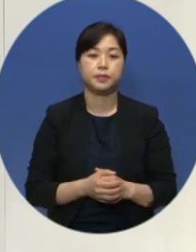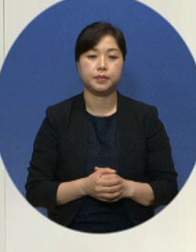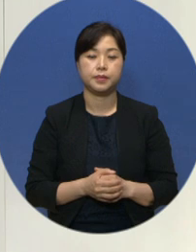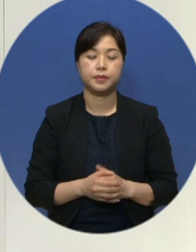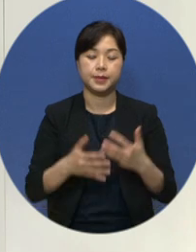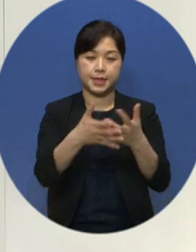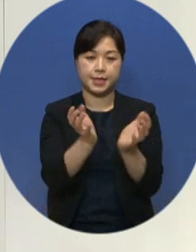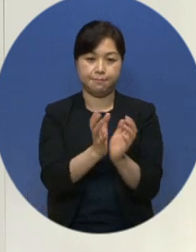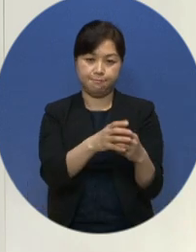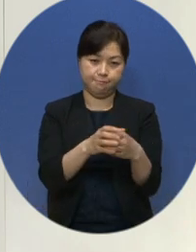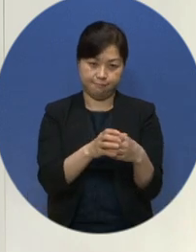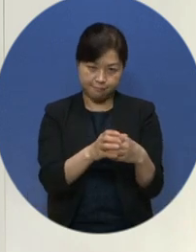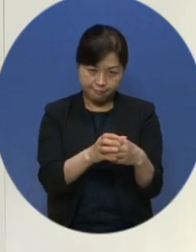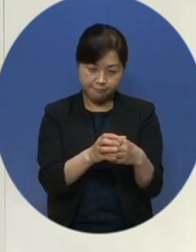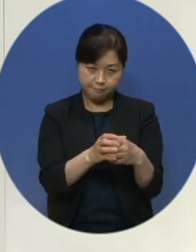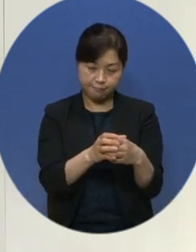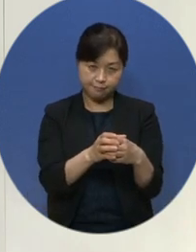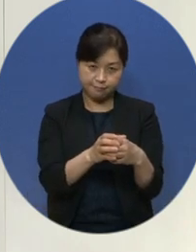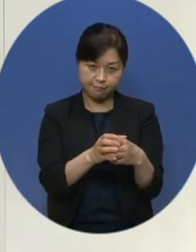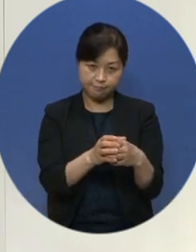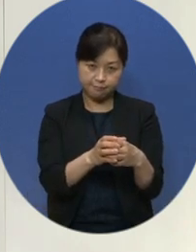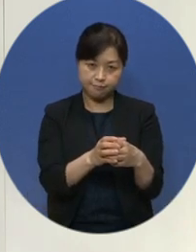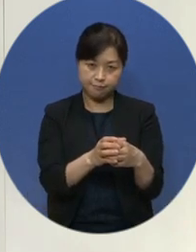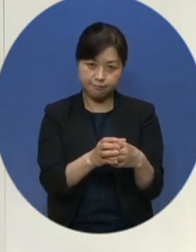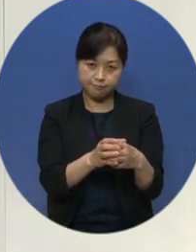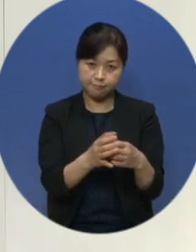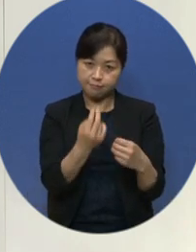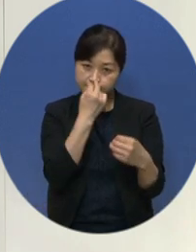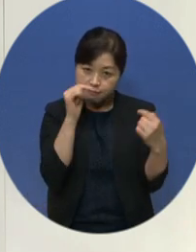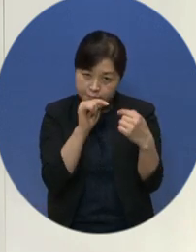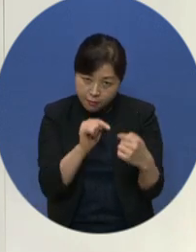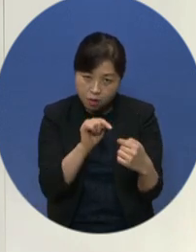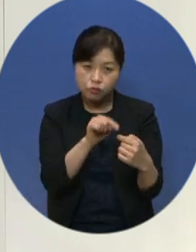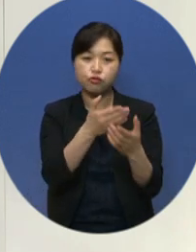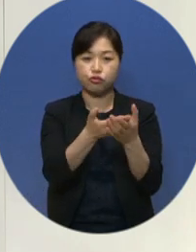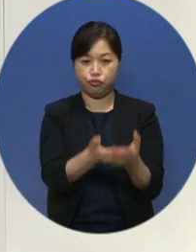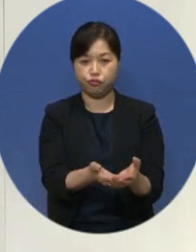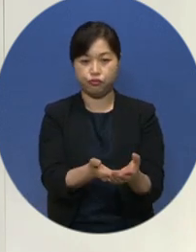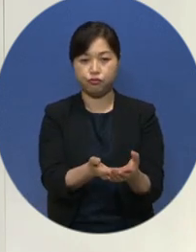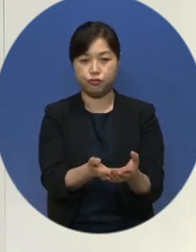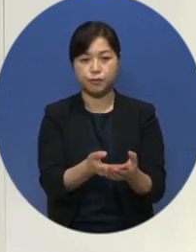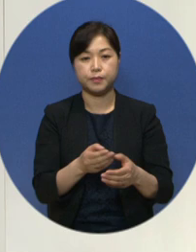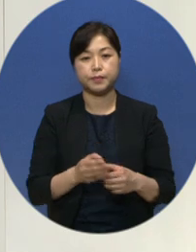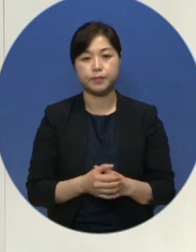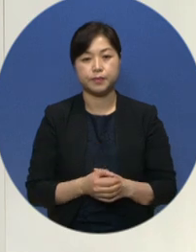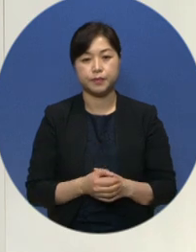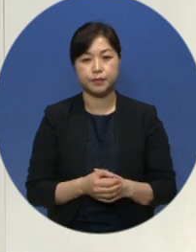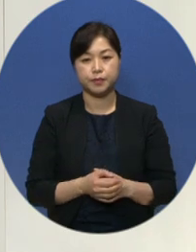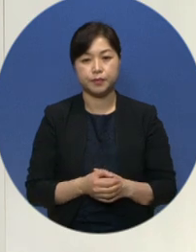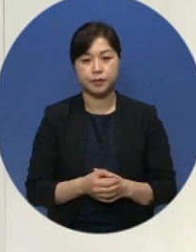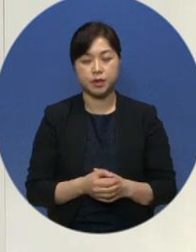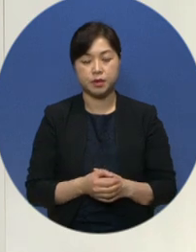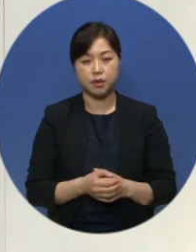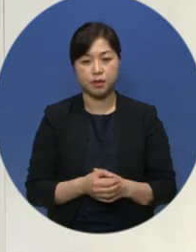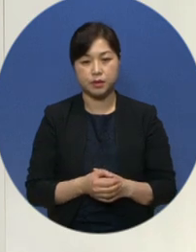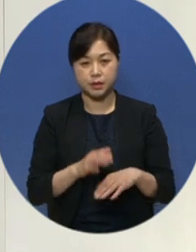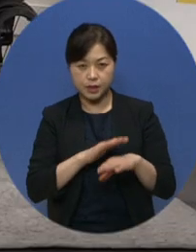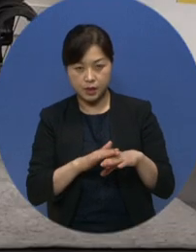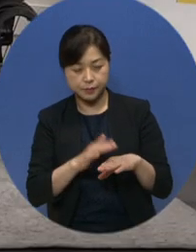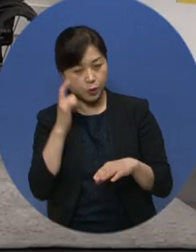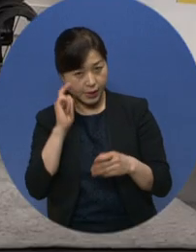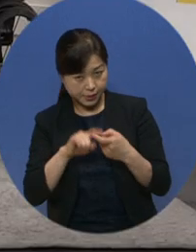팀웍이 중요하고 가치 이렇게 해야 되기 때문에 앞으로 저희들이 좀 주시하고 준비를 하고 있습니다